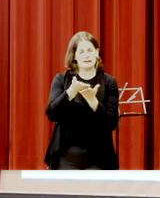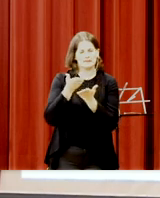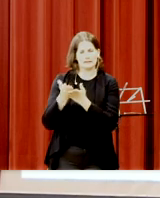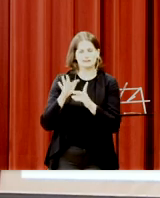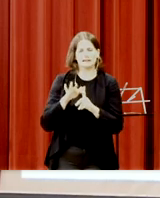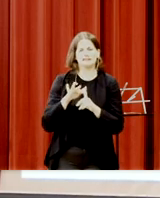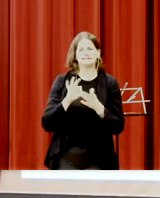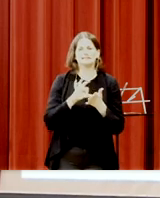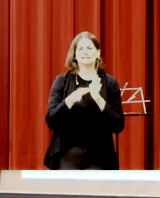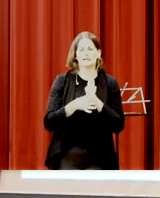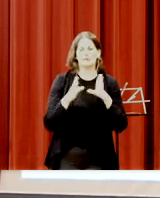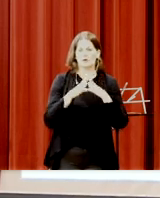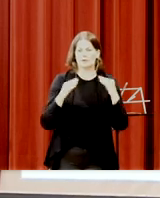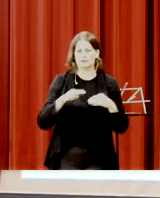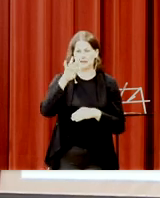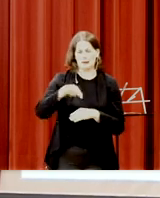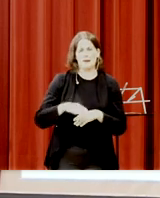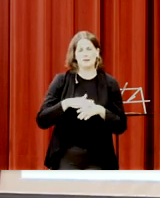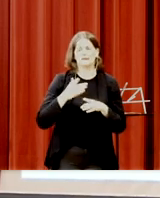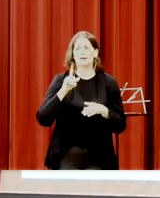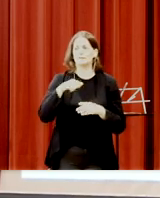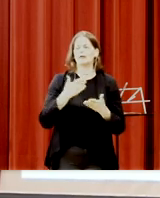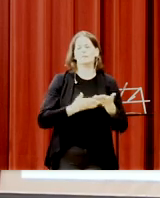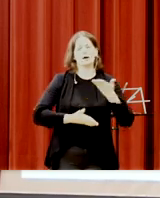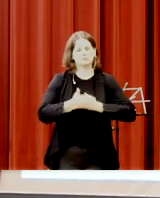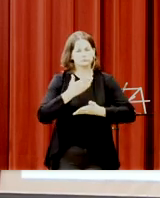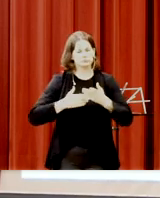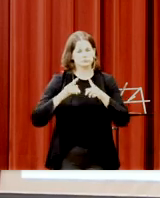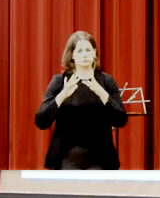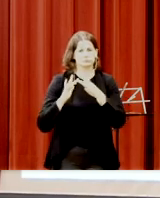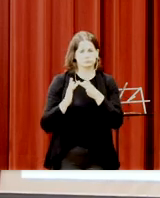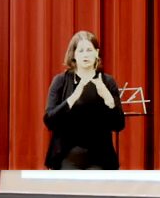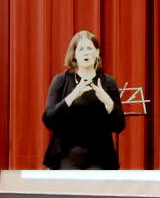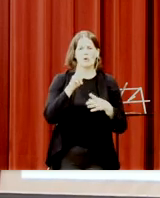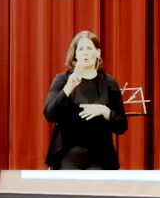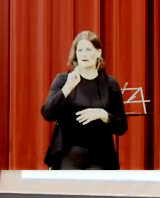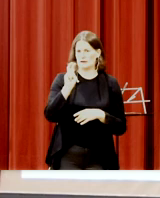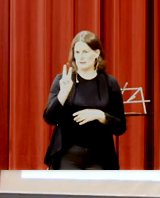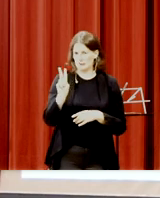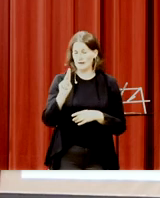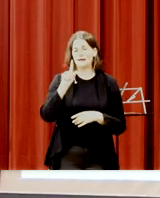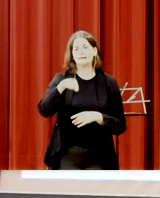més quin és el paper de la universitat i qui som com a universitat.